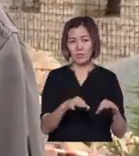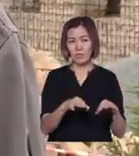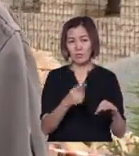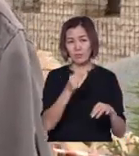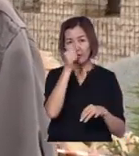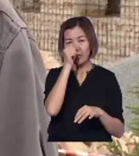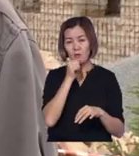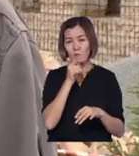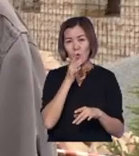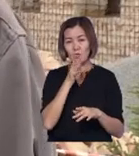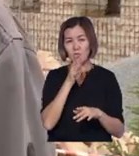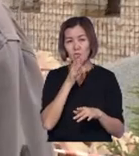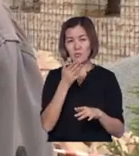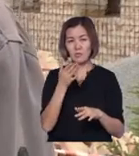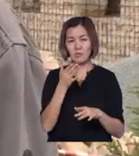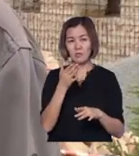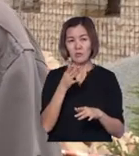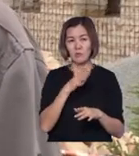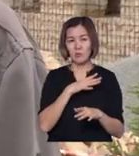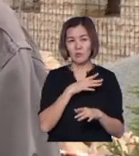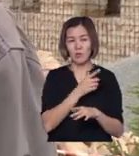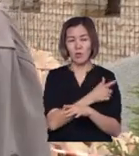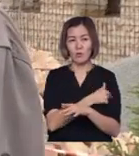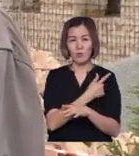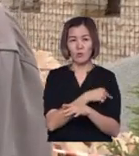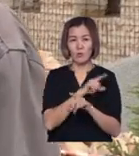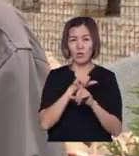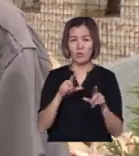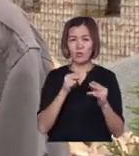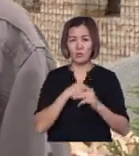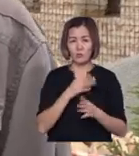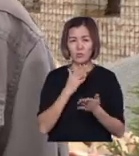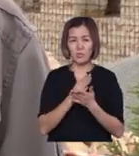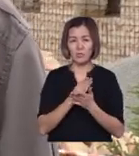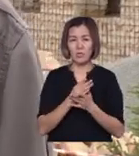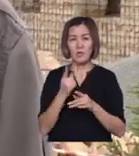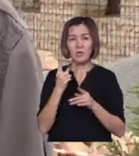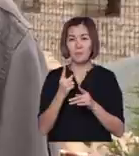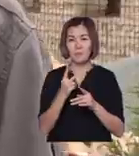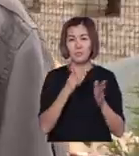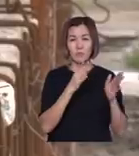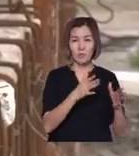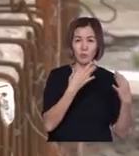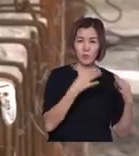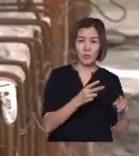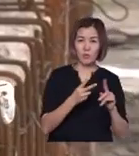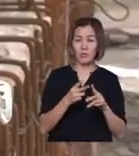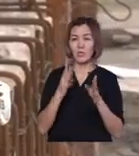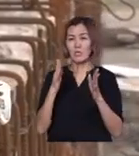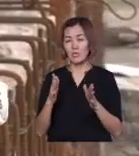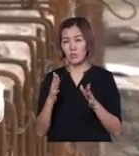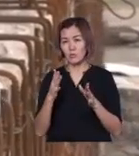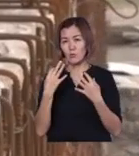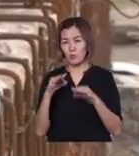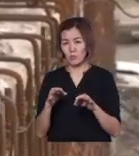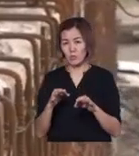бір айда уақыт болған жоқ. Оған дейін, мысалы, аурухана жұмыс істеп жатты. Бізге бірінші бір блокты берді, одан кейін екінші блокты берді. Сөйтіп, ол да кедергі болып